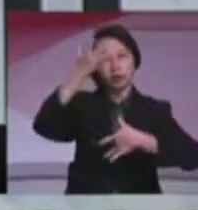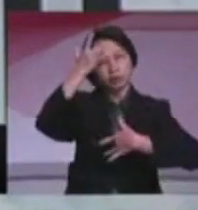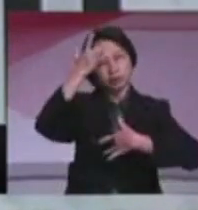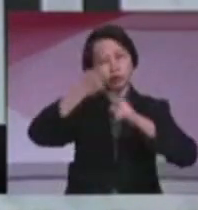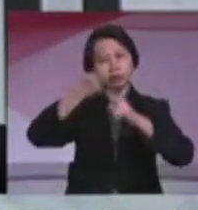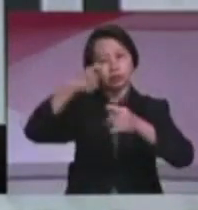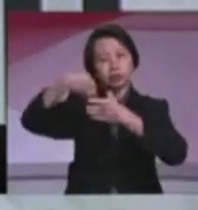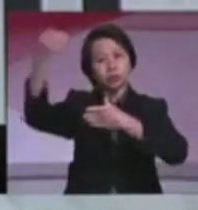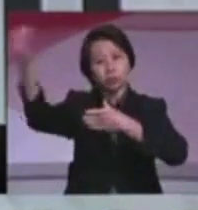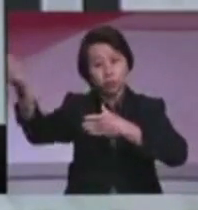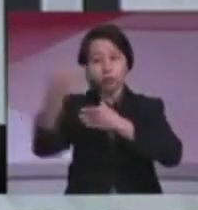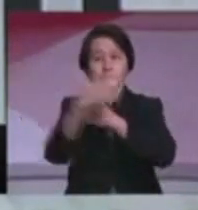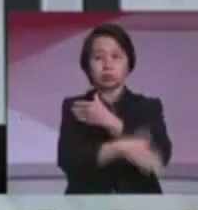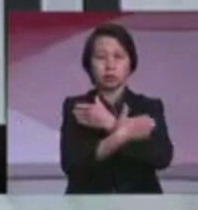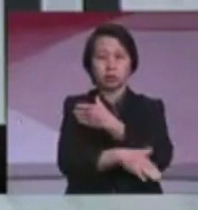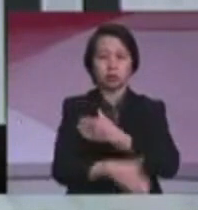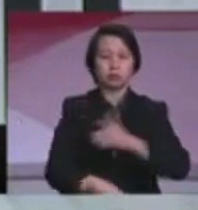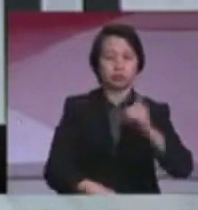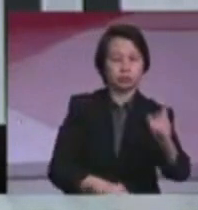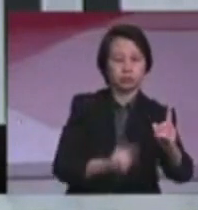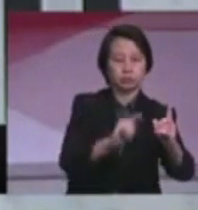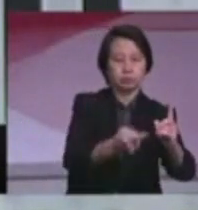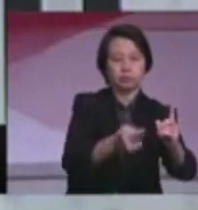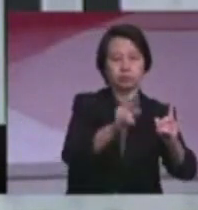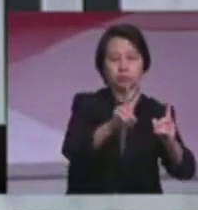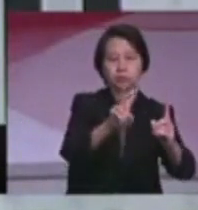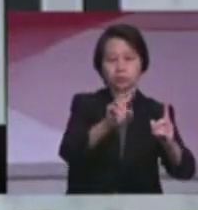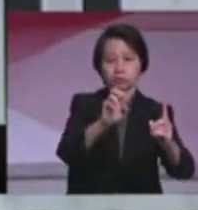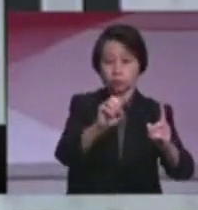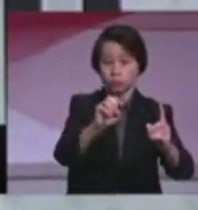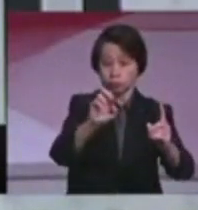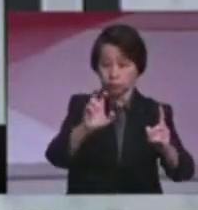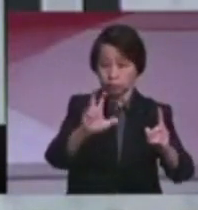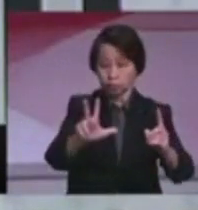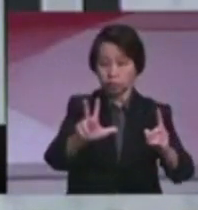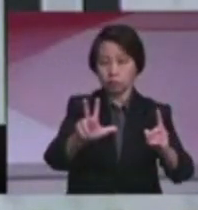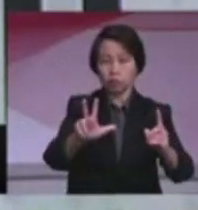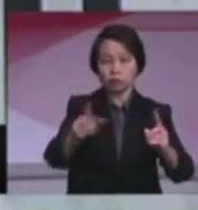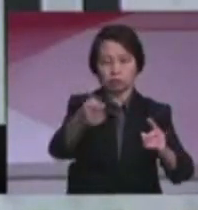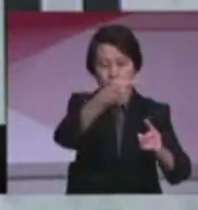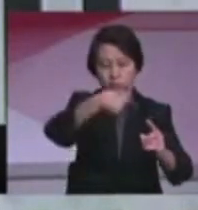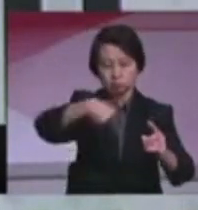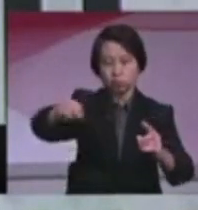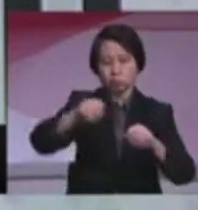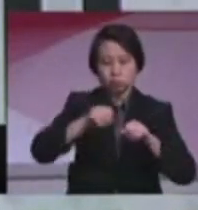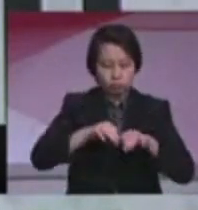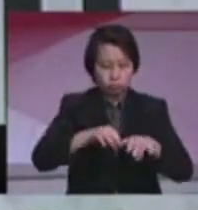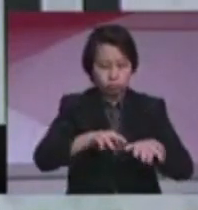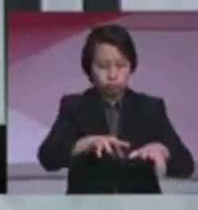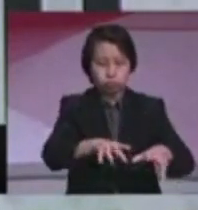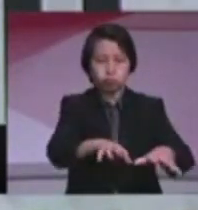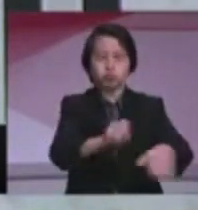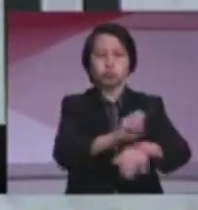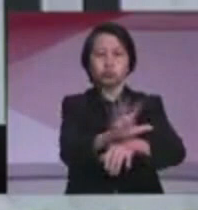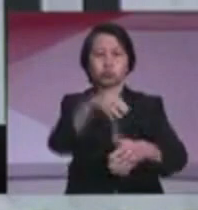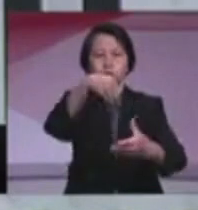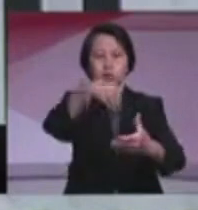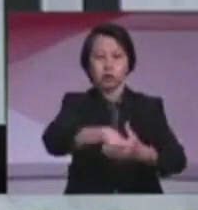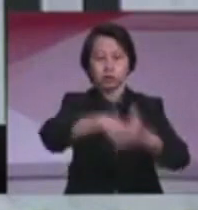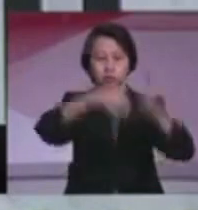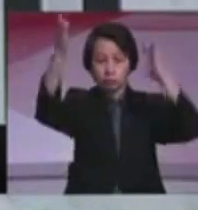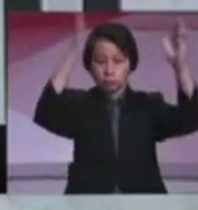luar negara. Manakala 1,203 kes pula adalah merupakan penularan COVID-19 dalam